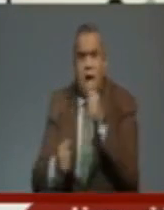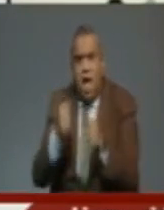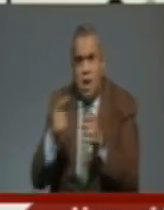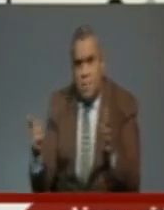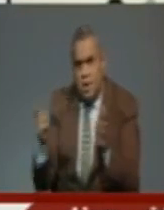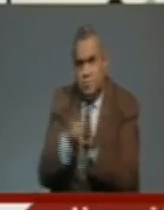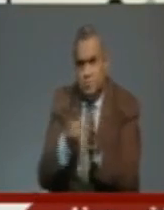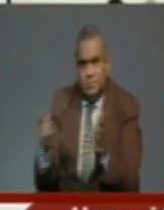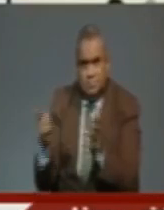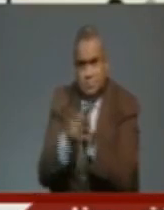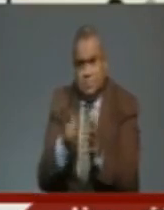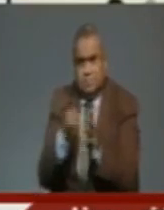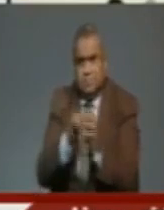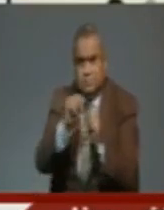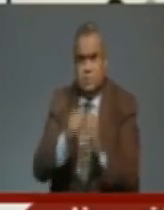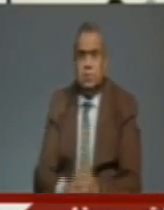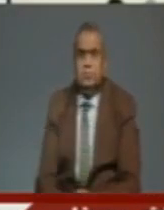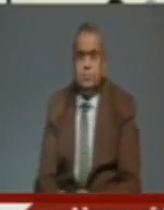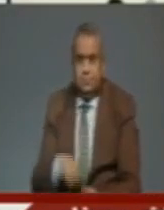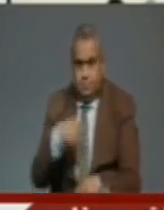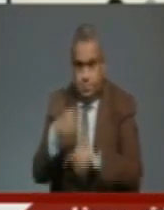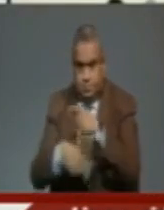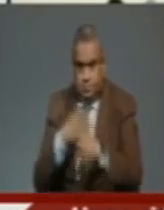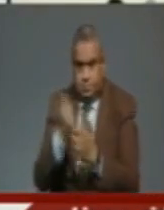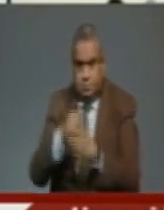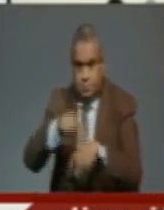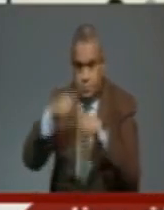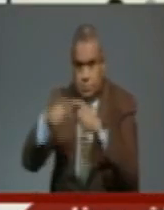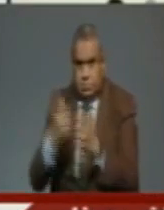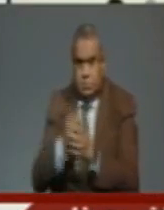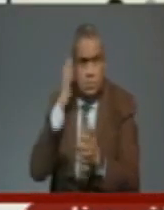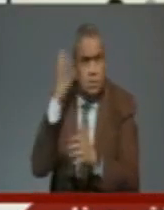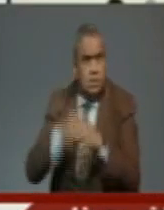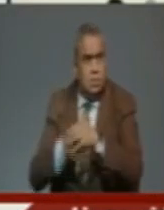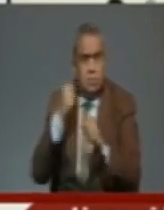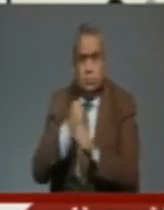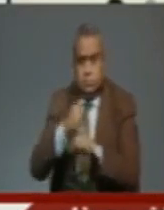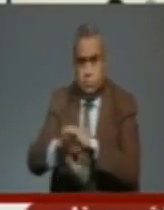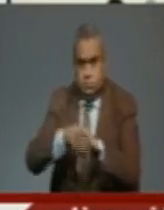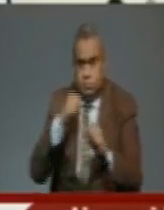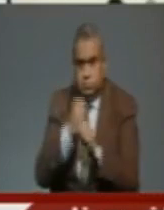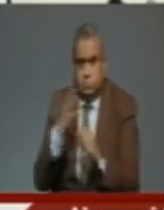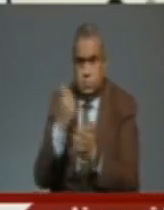على المحطه. ثم عندنا المنطقه الاداريه والفنيه اللي فيها مبنى السيطره والتحكم والورش